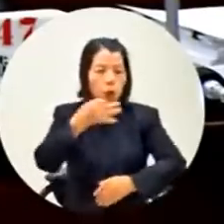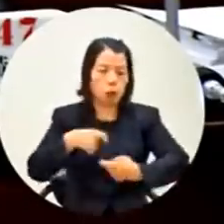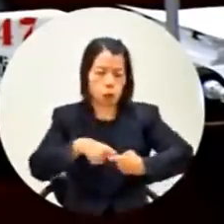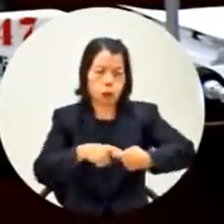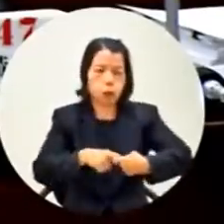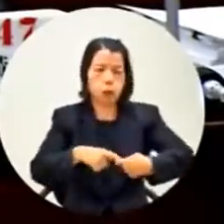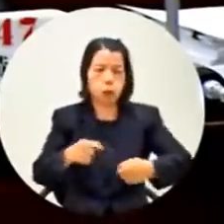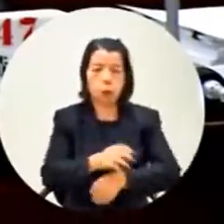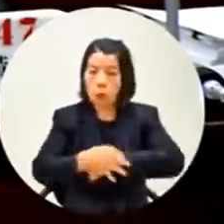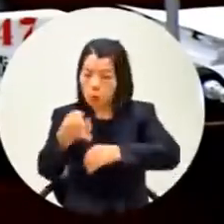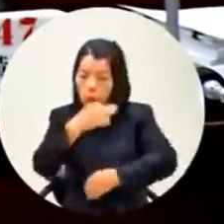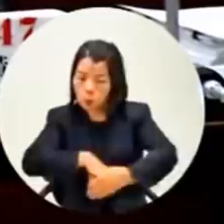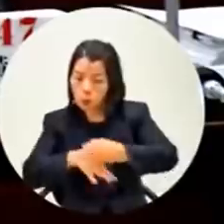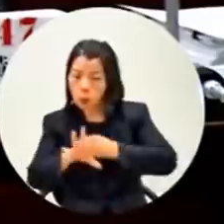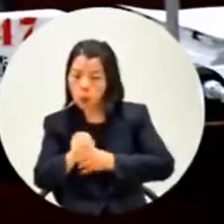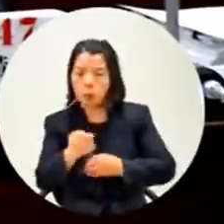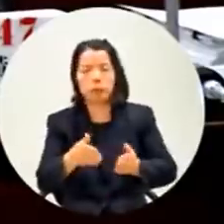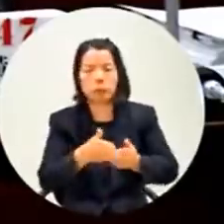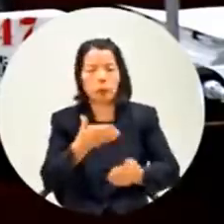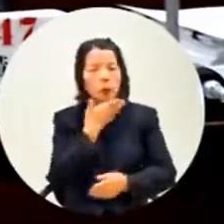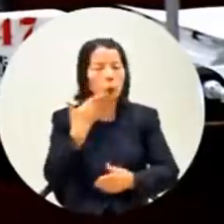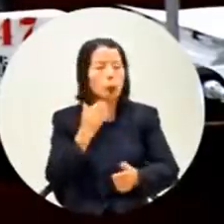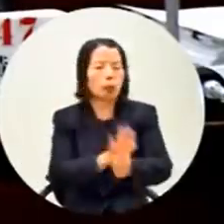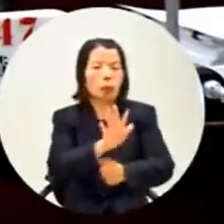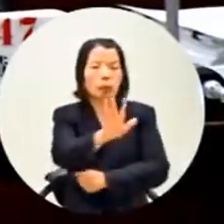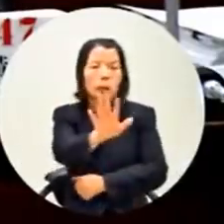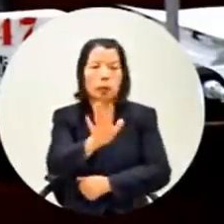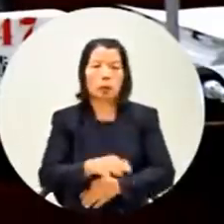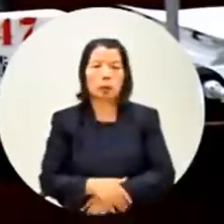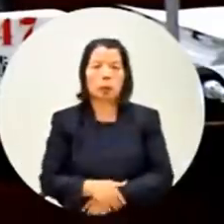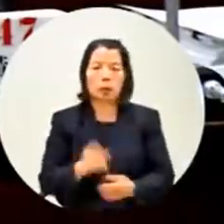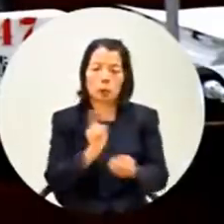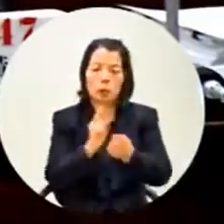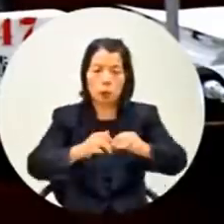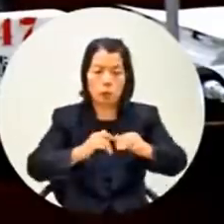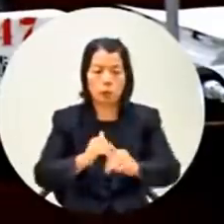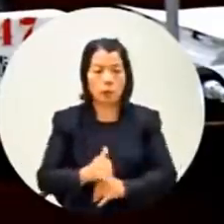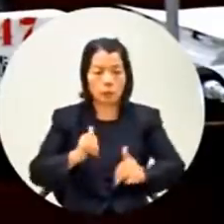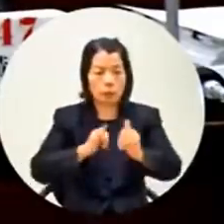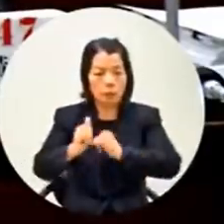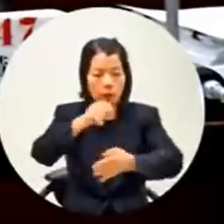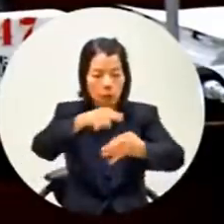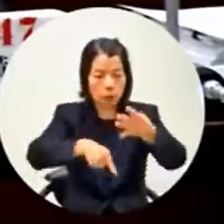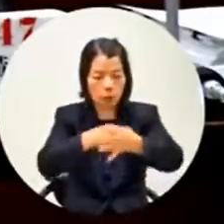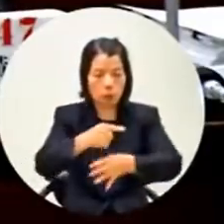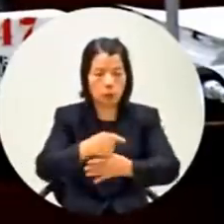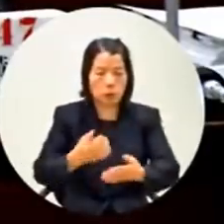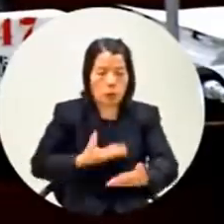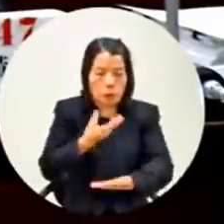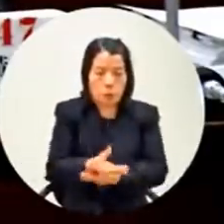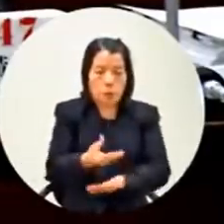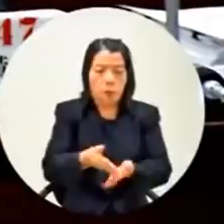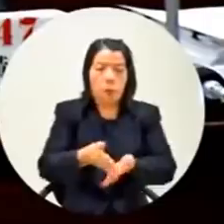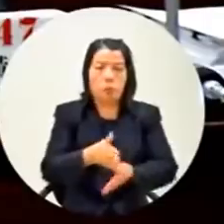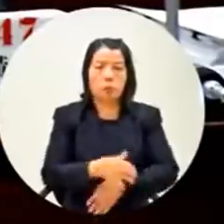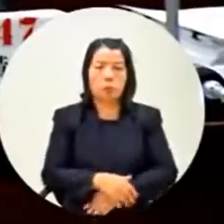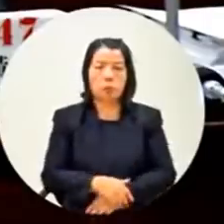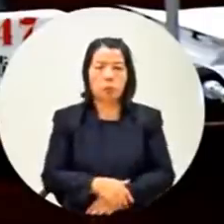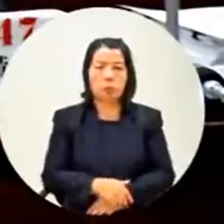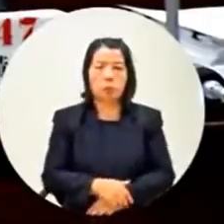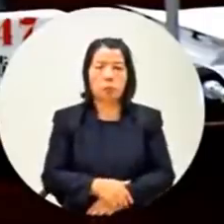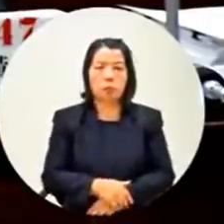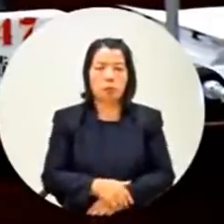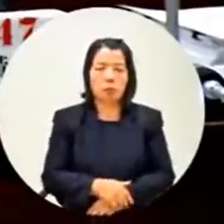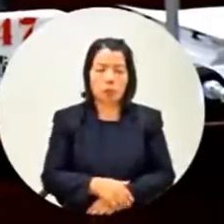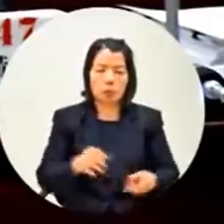我不敢讲，绝对图利，还有民事赔偿。市长，我等一下再让你一并回答。我还有